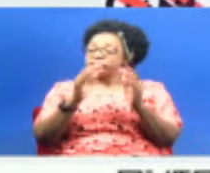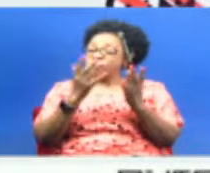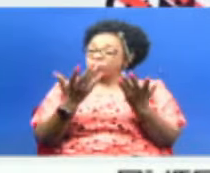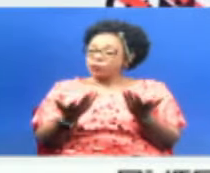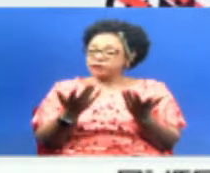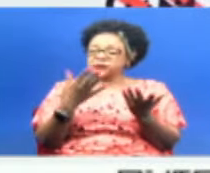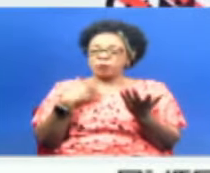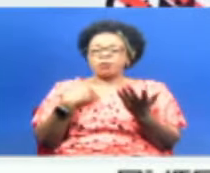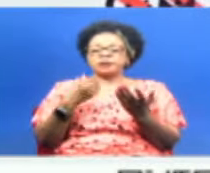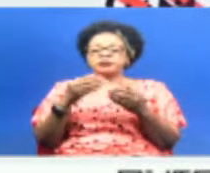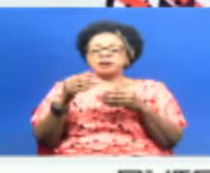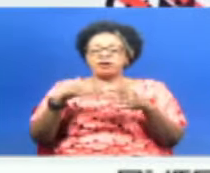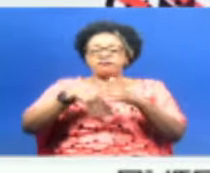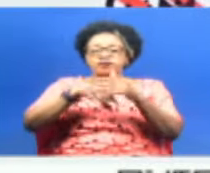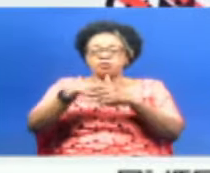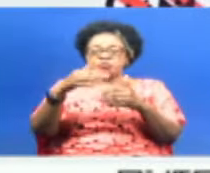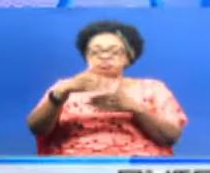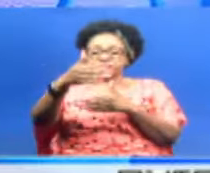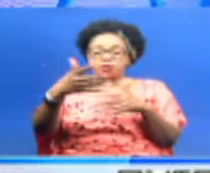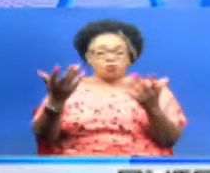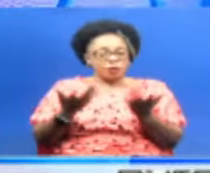to take our football. This is critical.